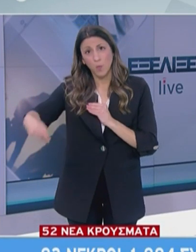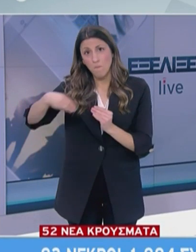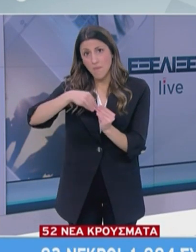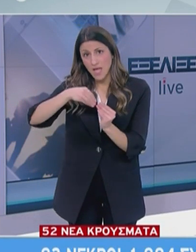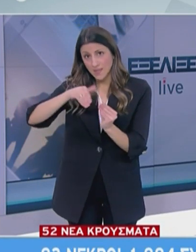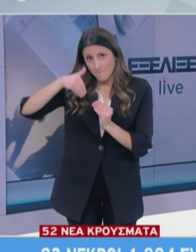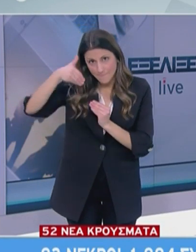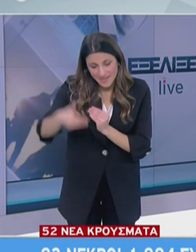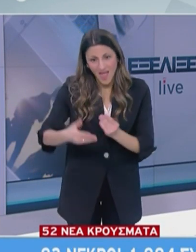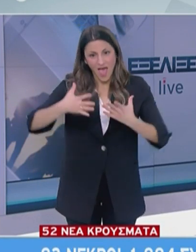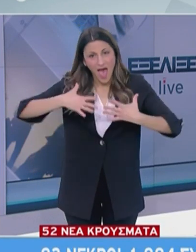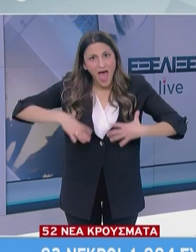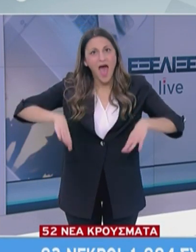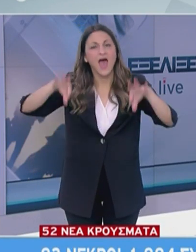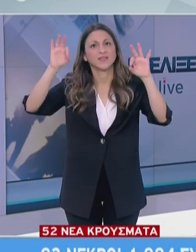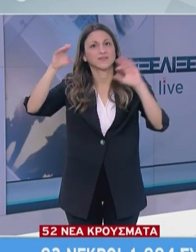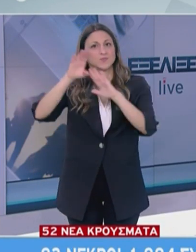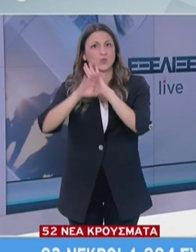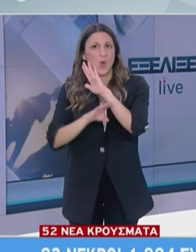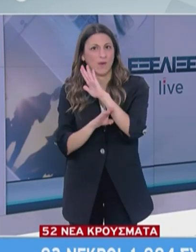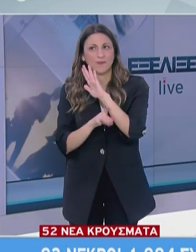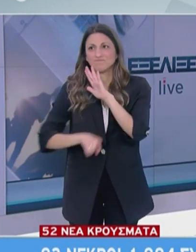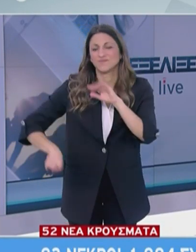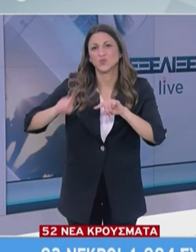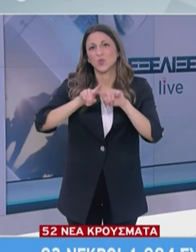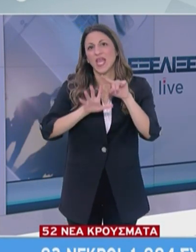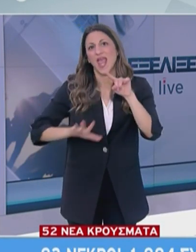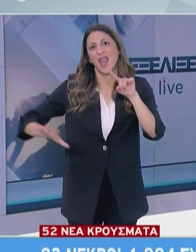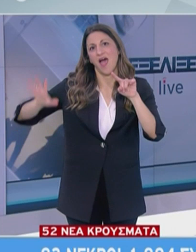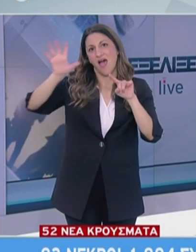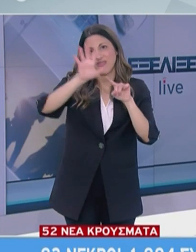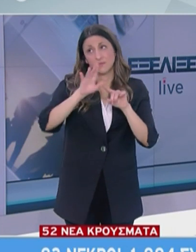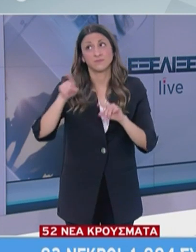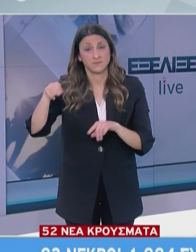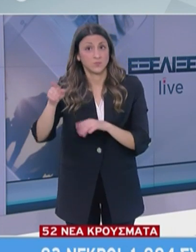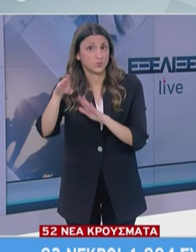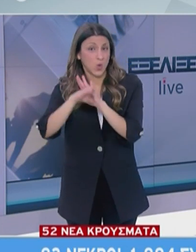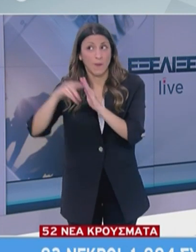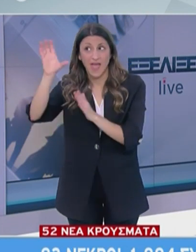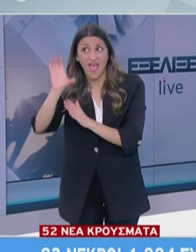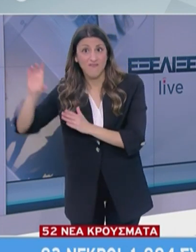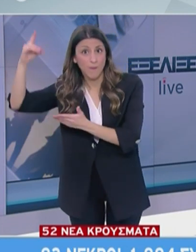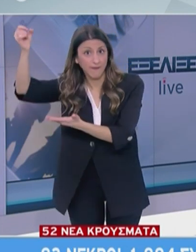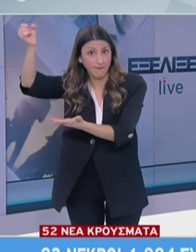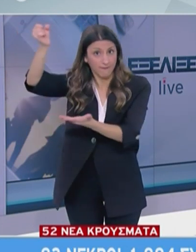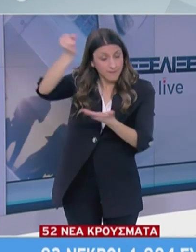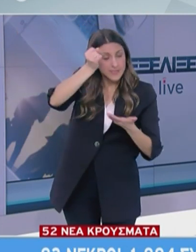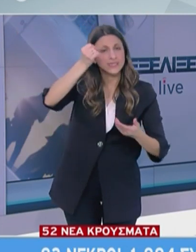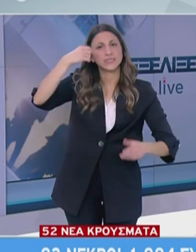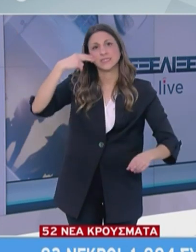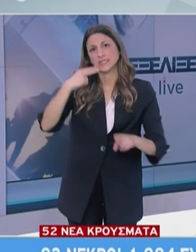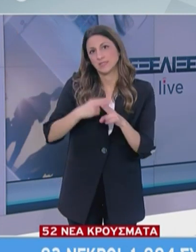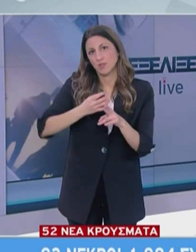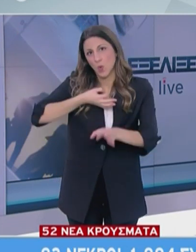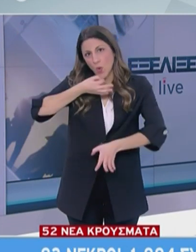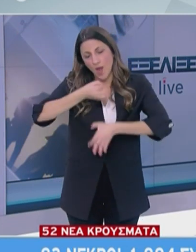πρώτες μονάδες να βρίσκονται στην επικράτεια. Και ενώ είναι χρηματοδοτούμενο από ευρωπαϊκά κονδύλια, είναι πολύ σημαντικό να